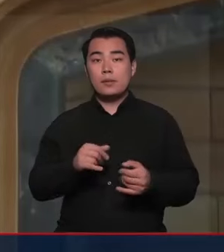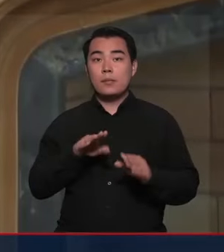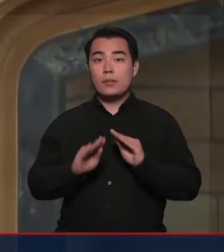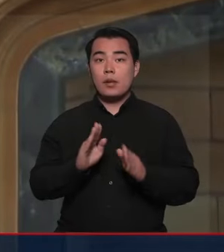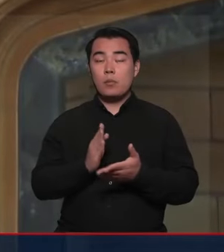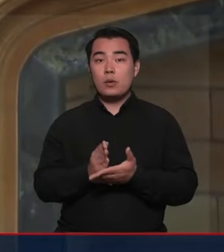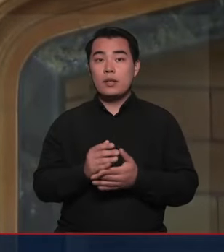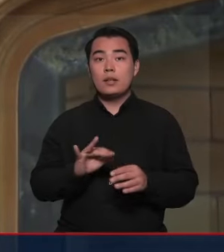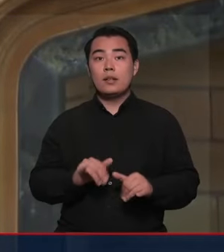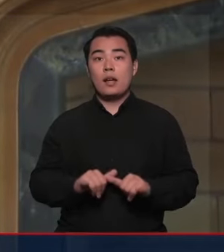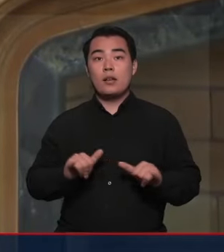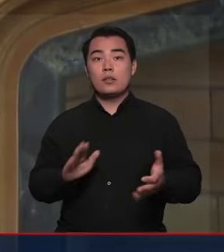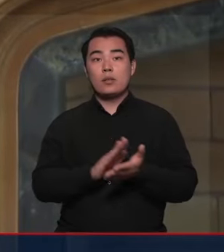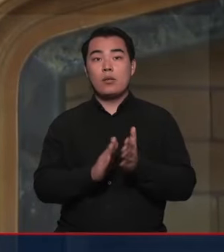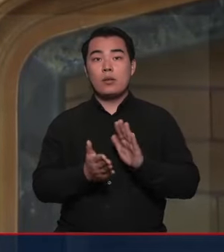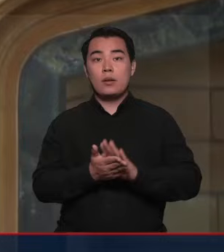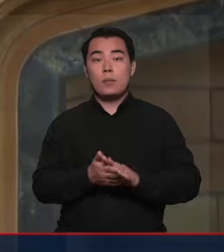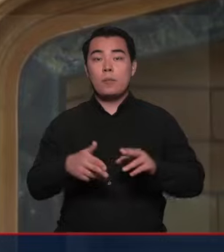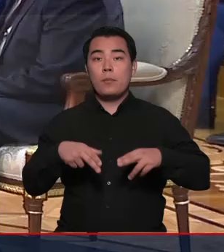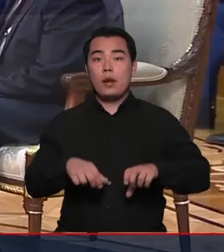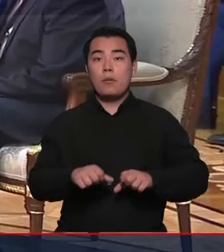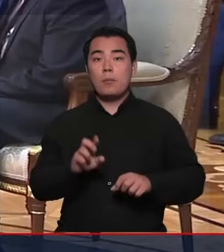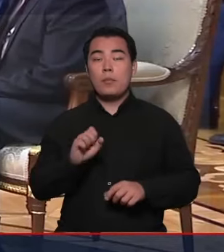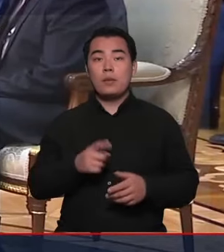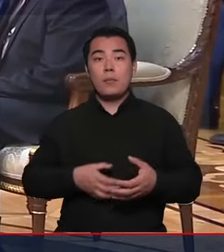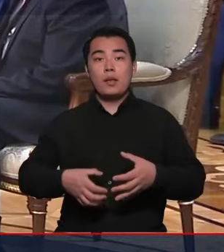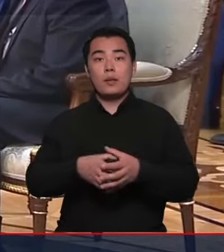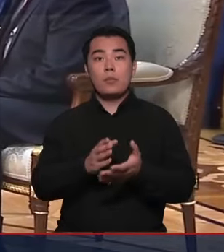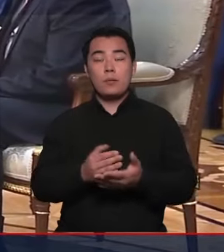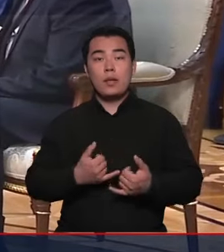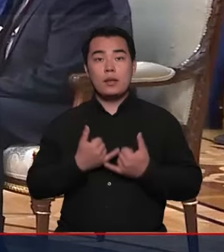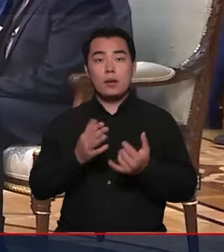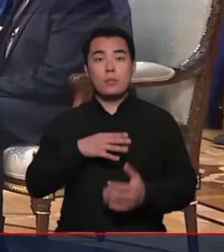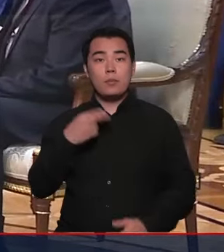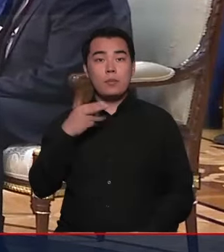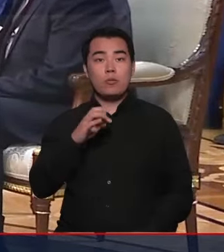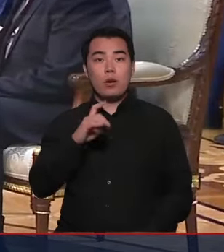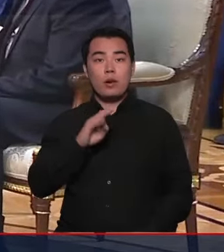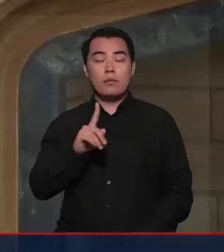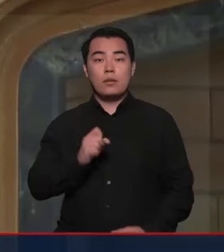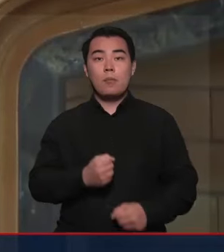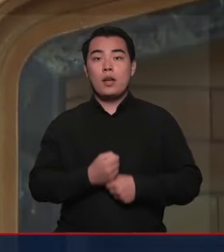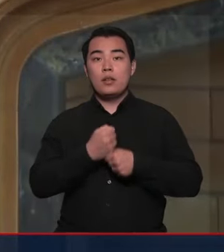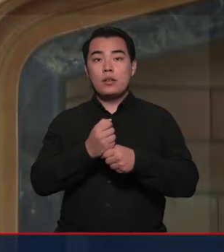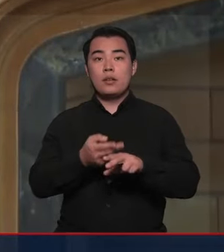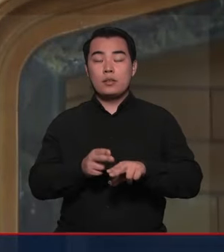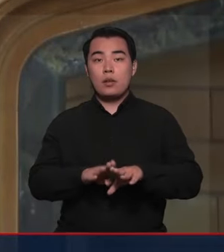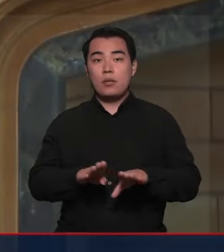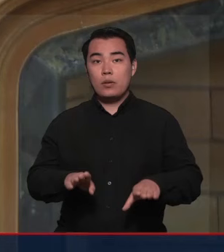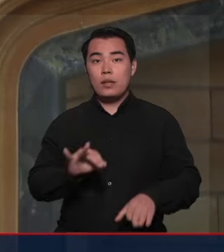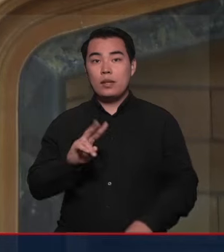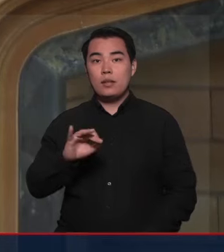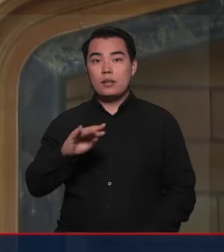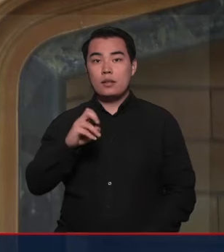числе и над расширением договорно-правовой базы. Он поблагодарил президента Токаева за поддержку таких